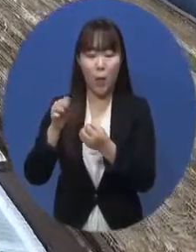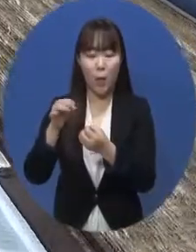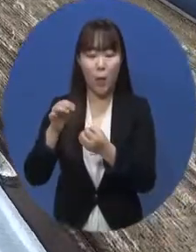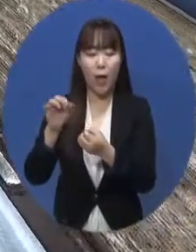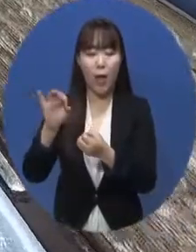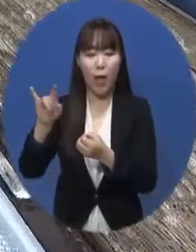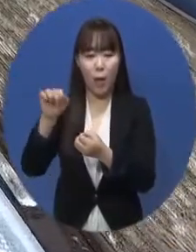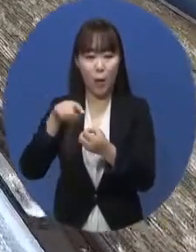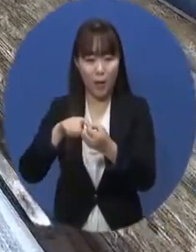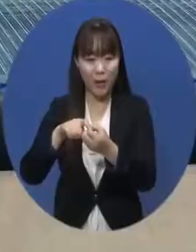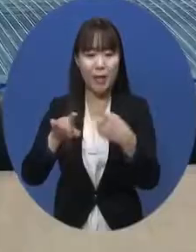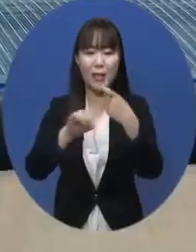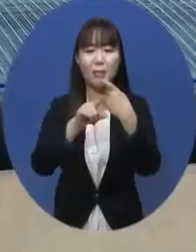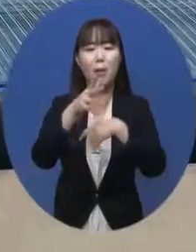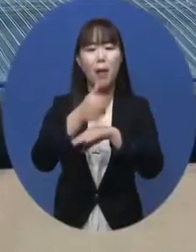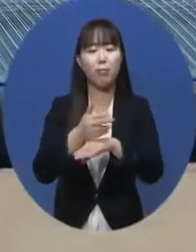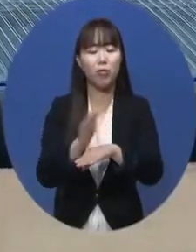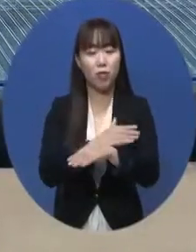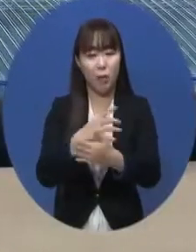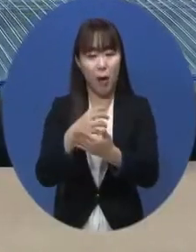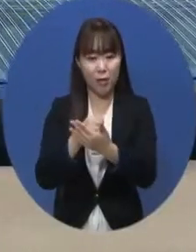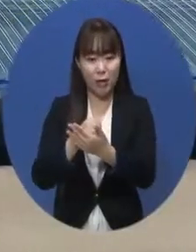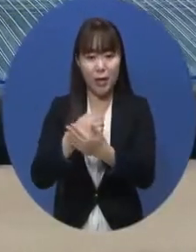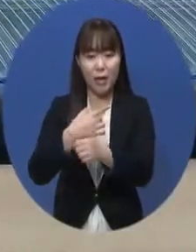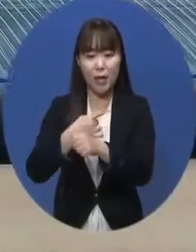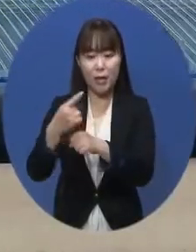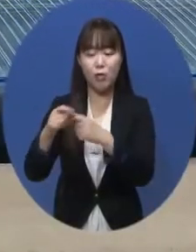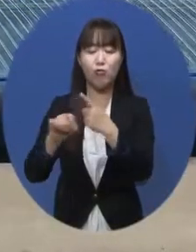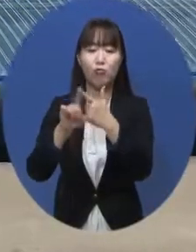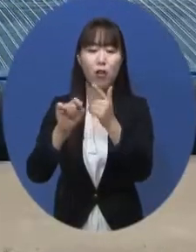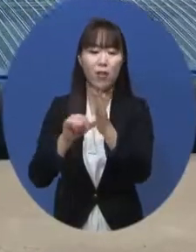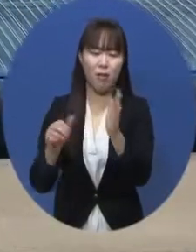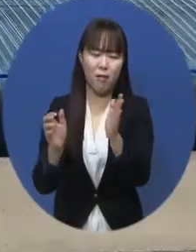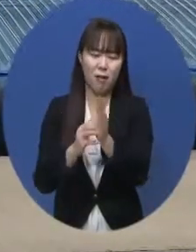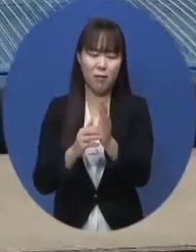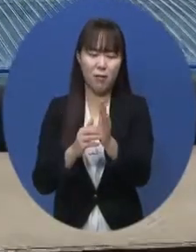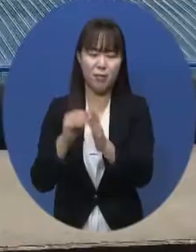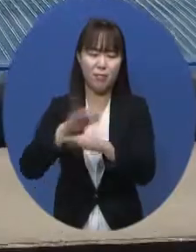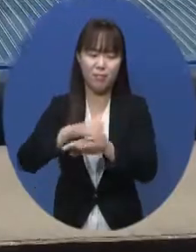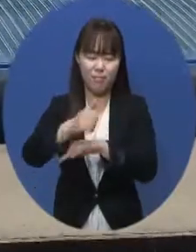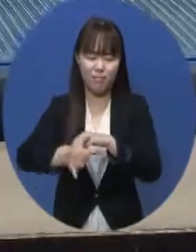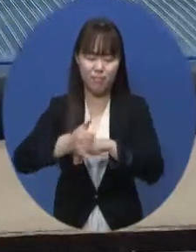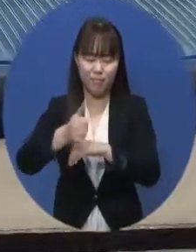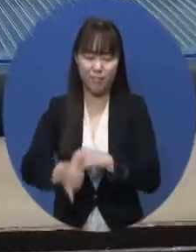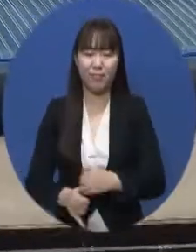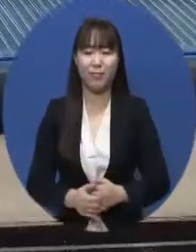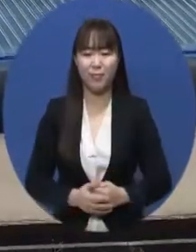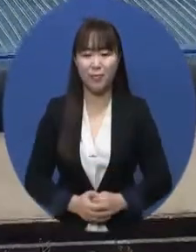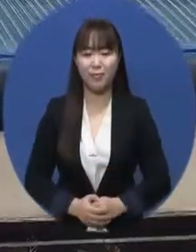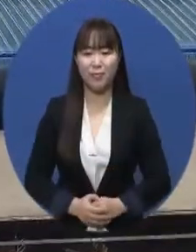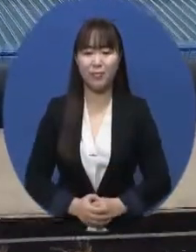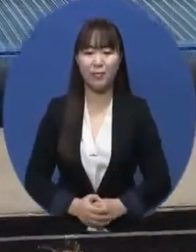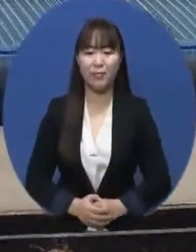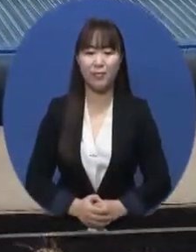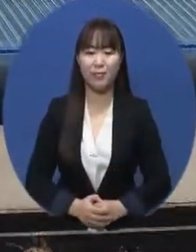말부터 수학이 시작돼 다음에 6월까지 생산이 이루어집니다 복지 tv 뉴스 입니다